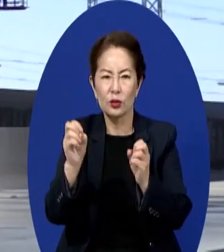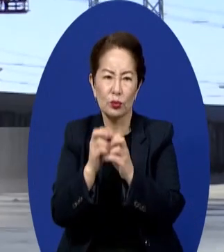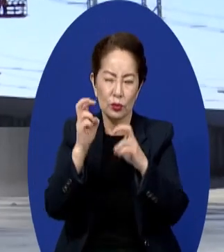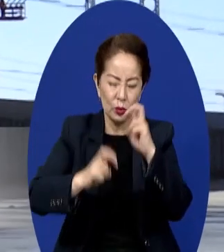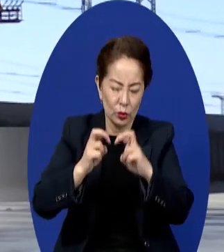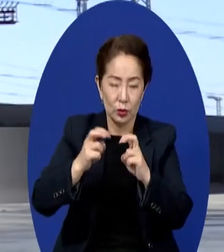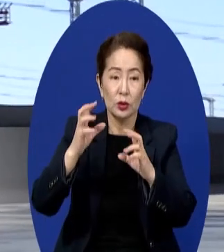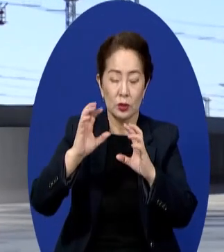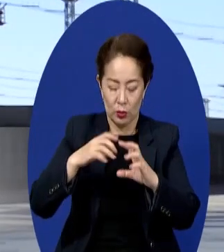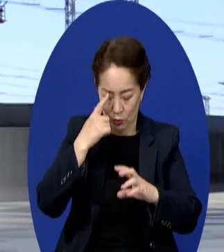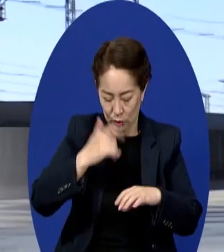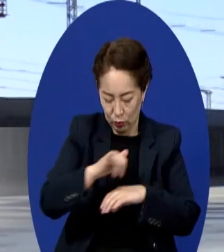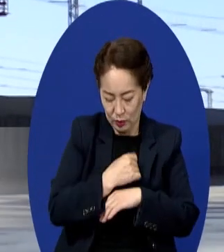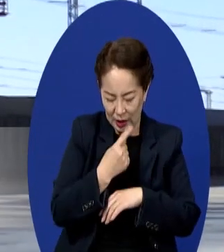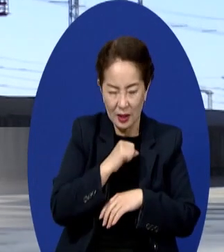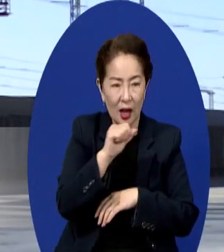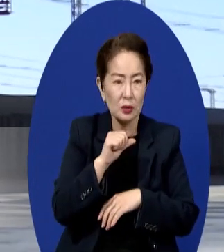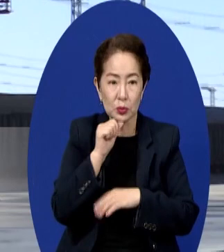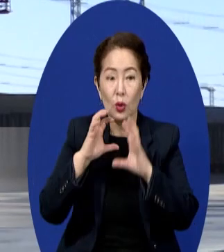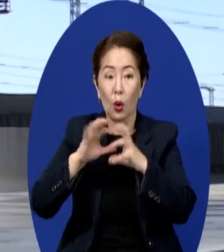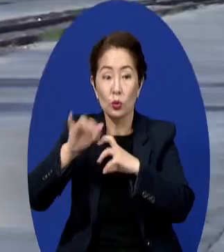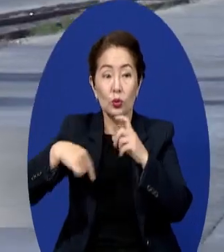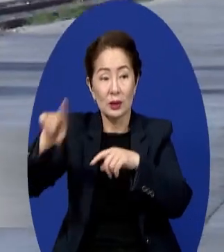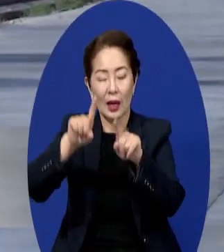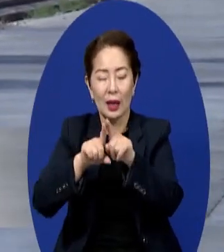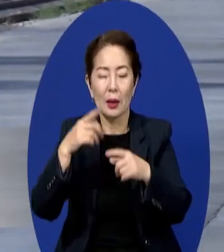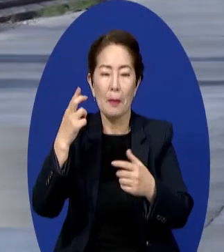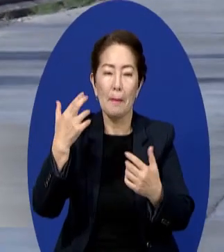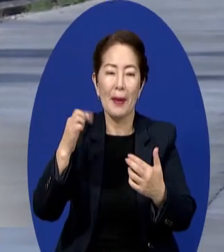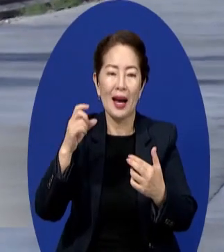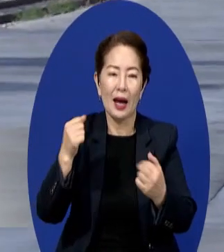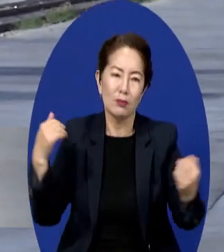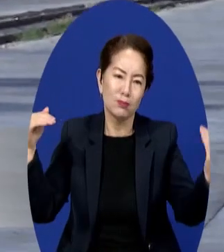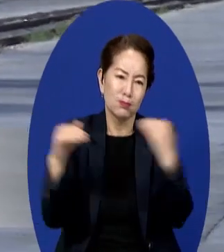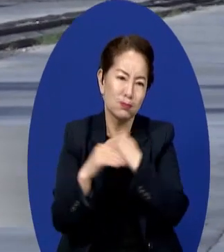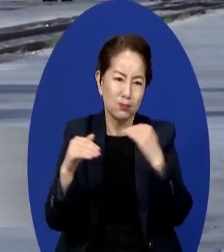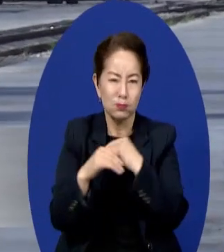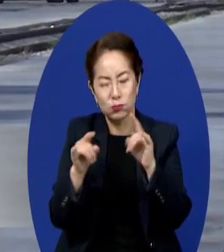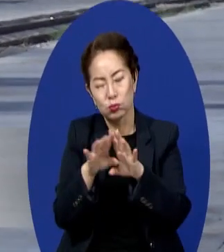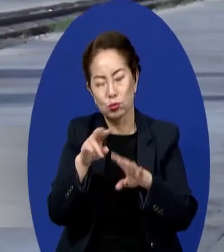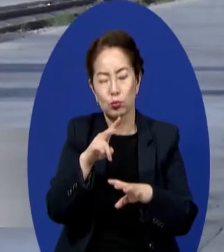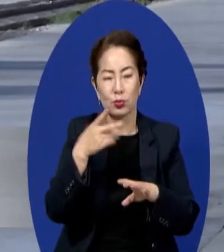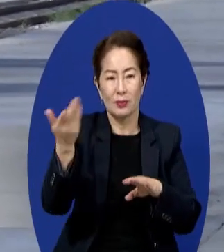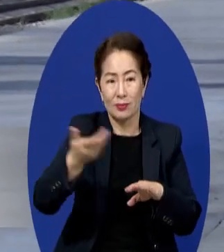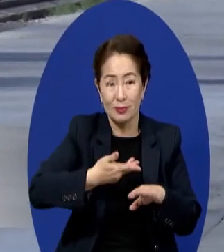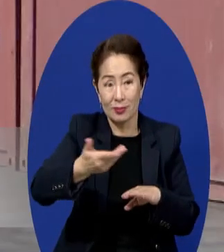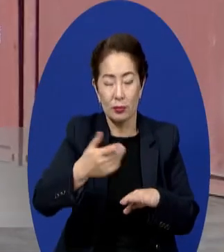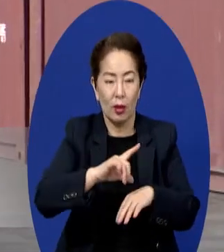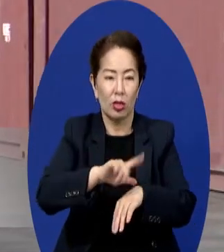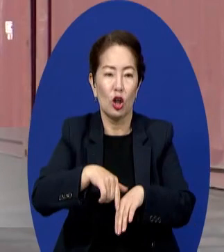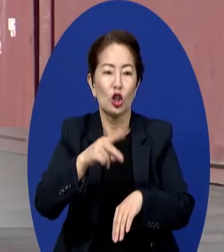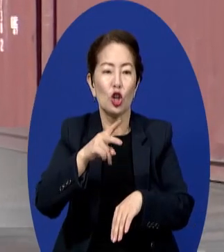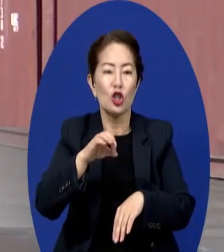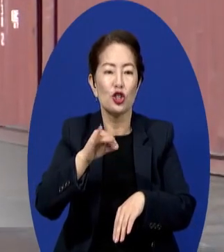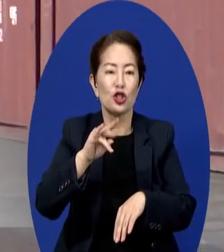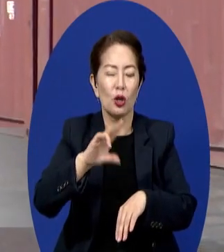эхлээд байгаа юм. Зөвхөн Монгол улсын асуудал биш, олон улсад бараа бүтээгдэхүүний логистик 8-9 дахин удаашраад байна. Тээвэр удаашрсанаар хомсдол үүсэж байгаа